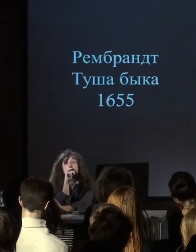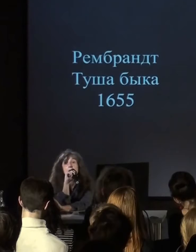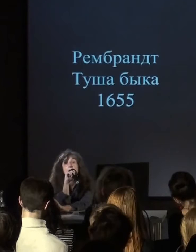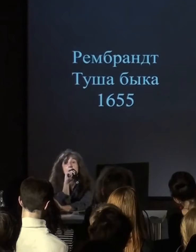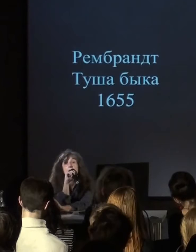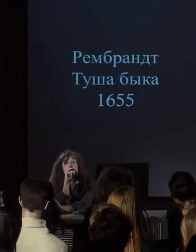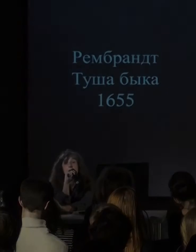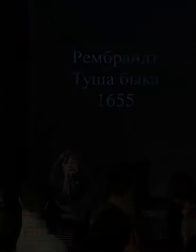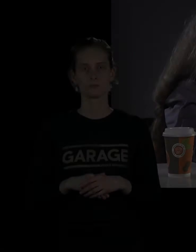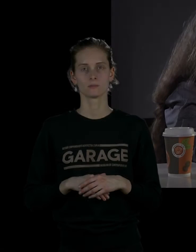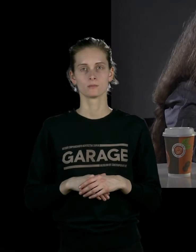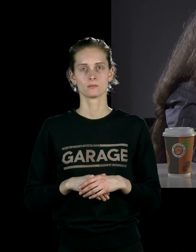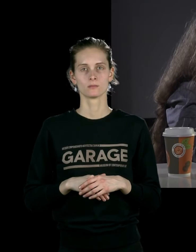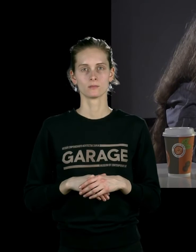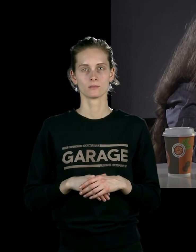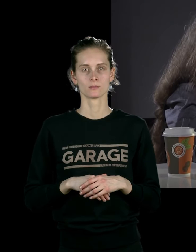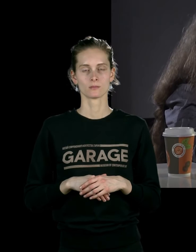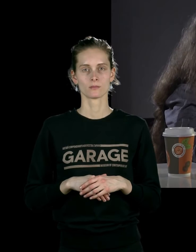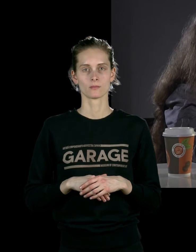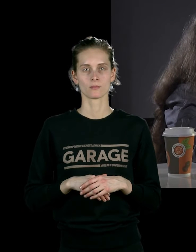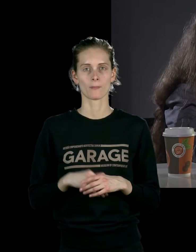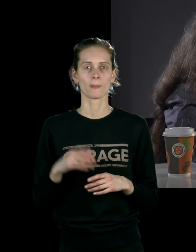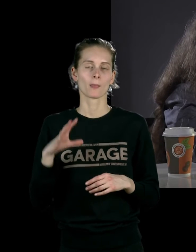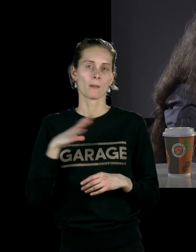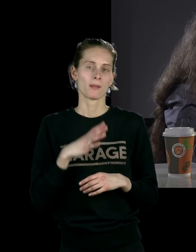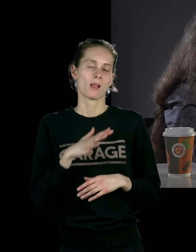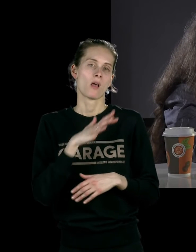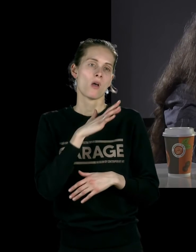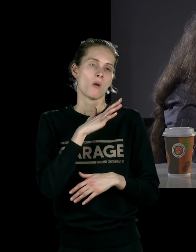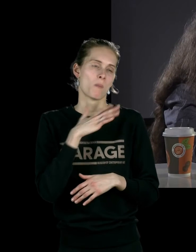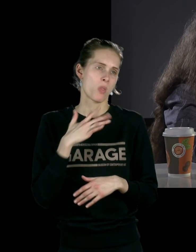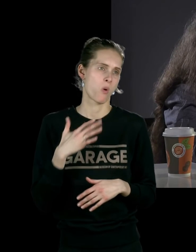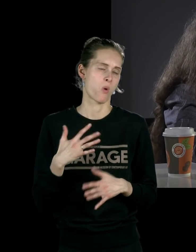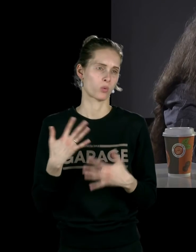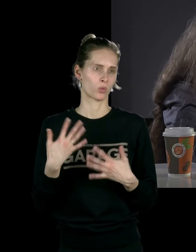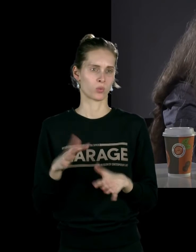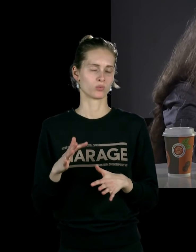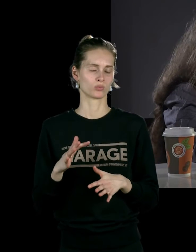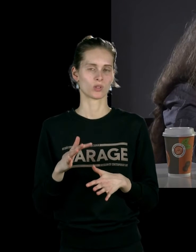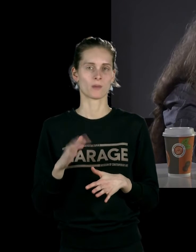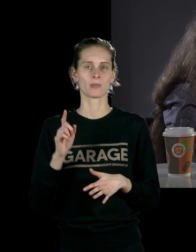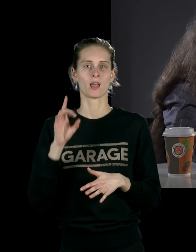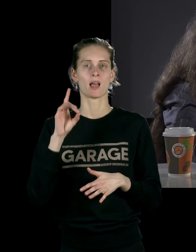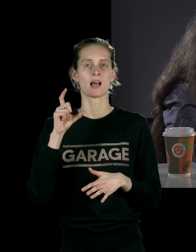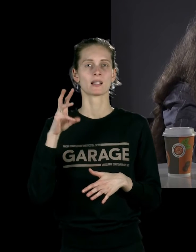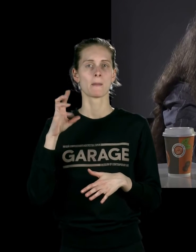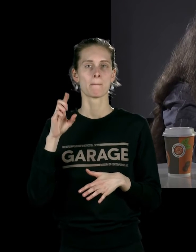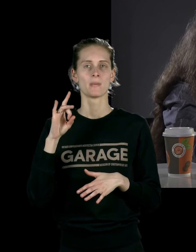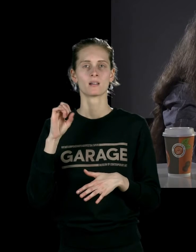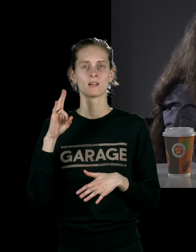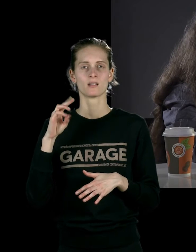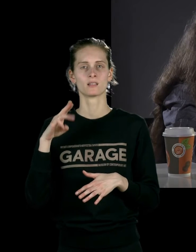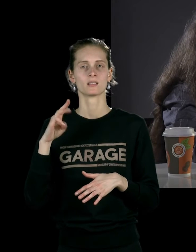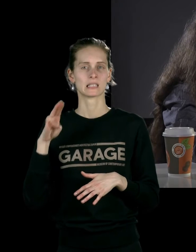склонила голову. Были многочисленные, ну, собственно, Рембрандт был только, может быть, это самая известная картина, но у